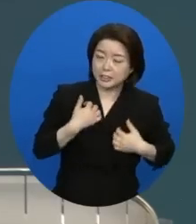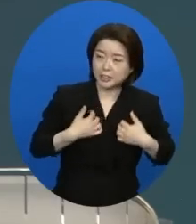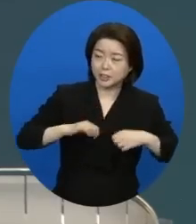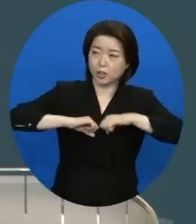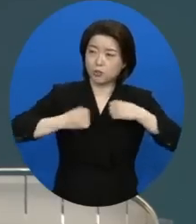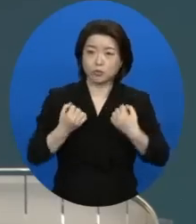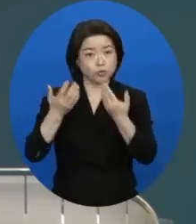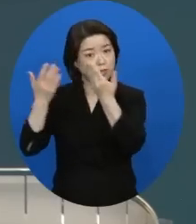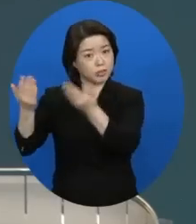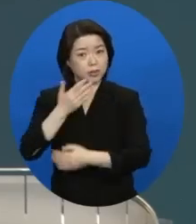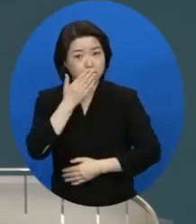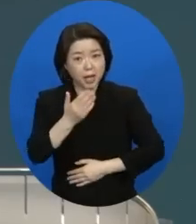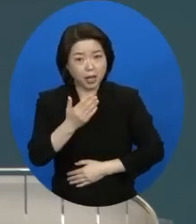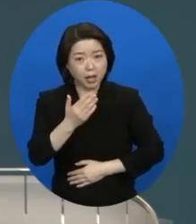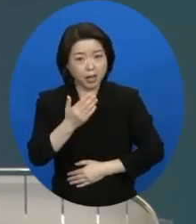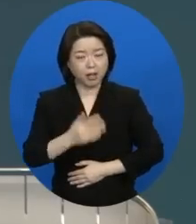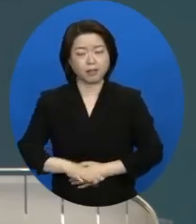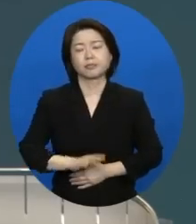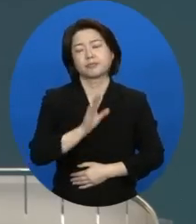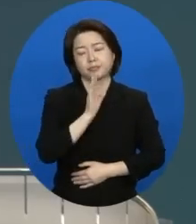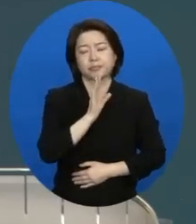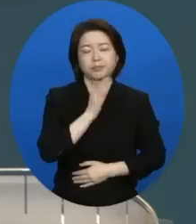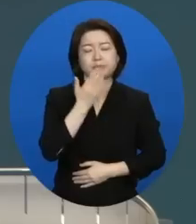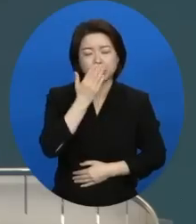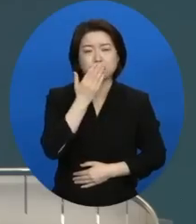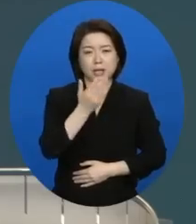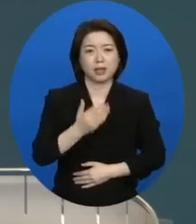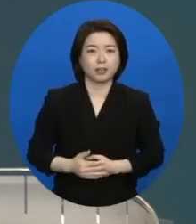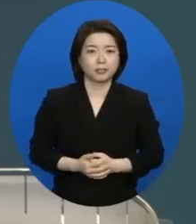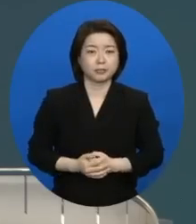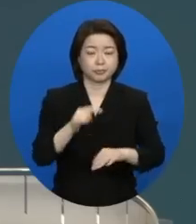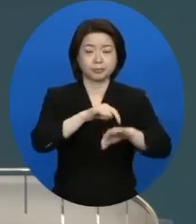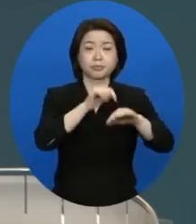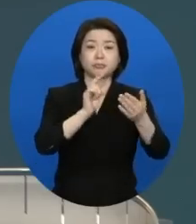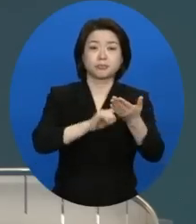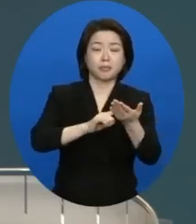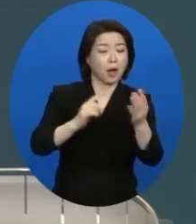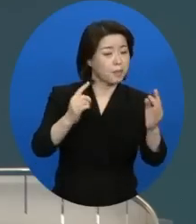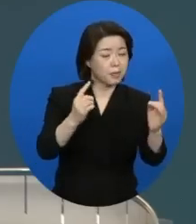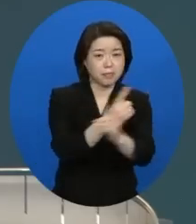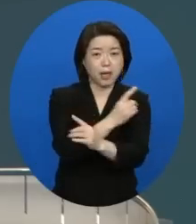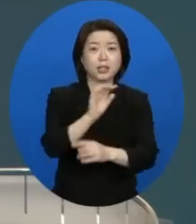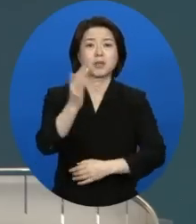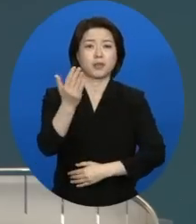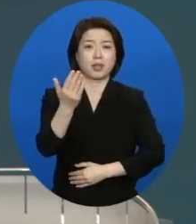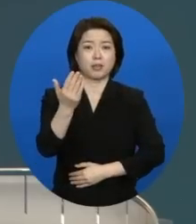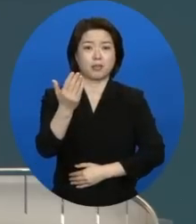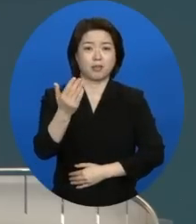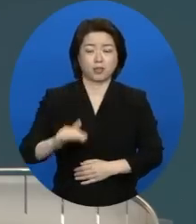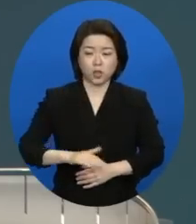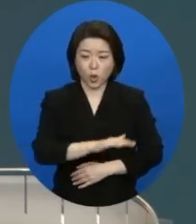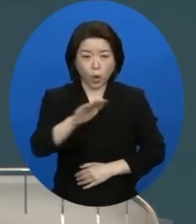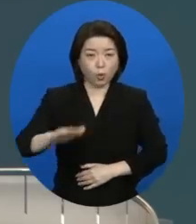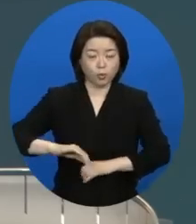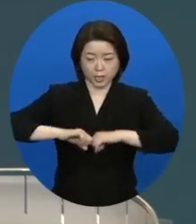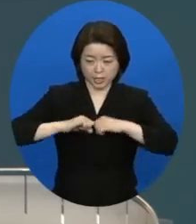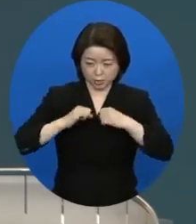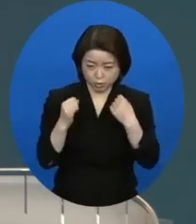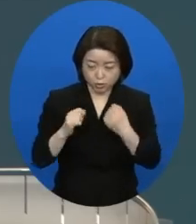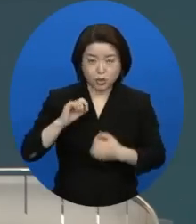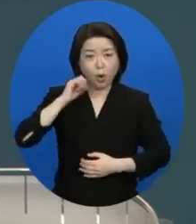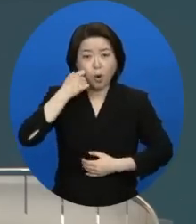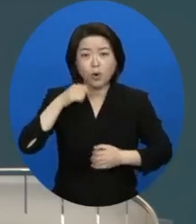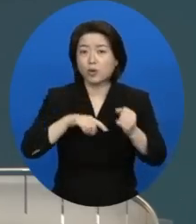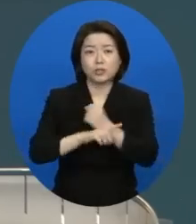수 있을까요? 그렇습니다. 마음이 바뀌면 돼요. 마음이. 우리가 순종이 어려운